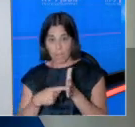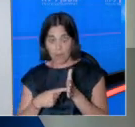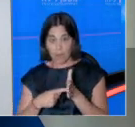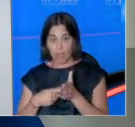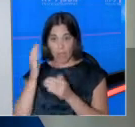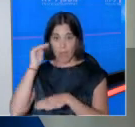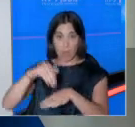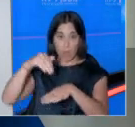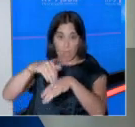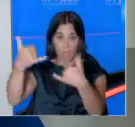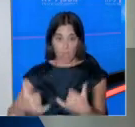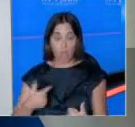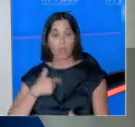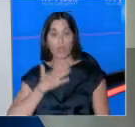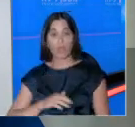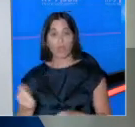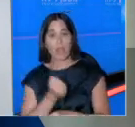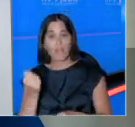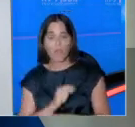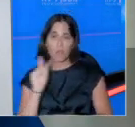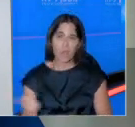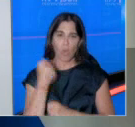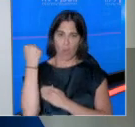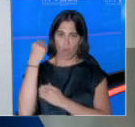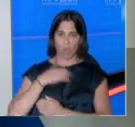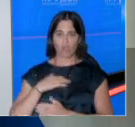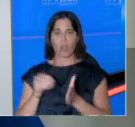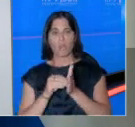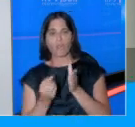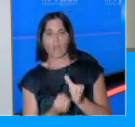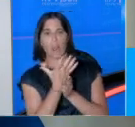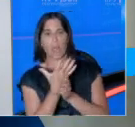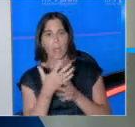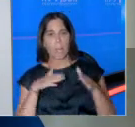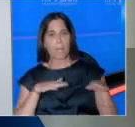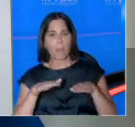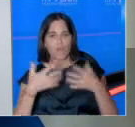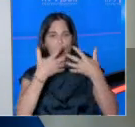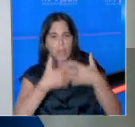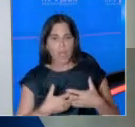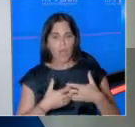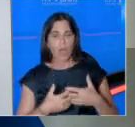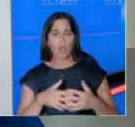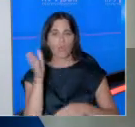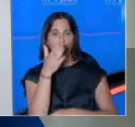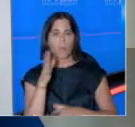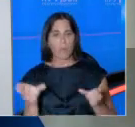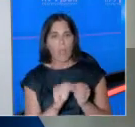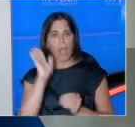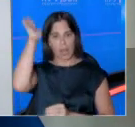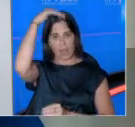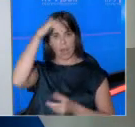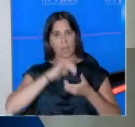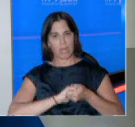היום שבכוונתי לפעול בכל כוחי כדי להקים ממשלת אחדות לאומית יחד עם ידידי יאיר לפיד,